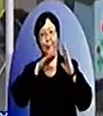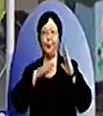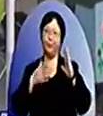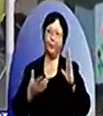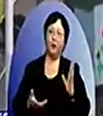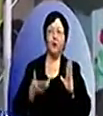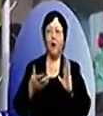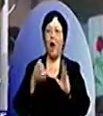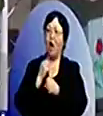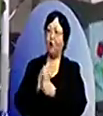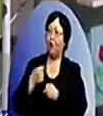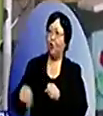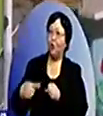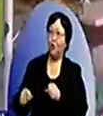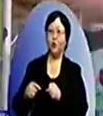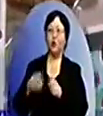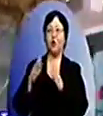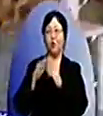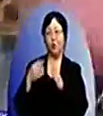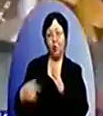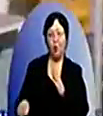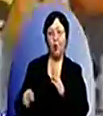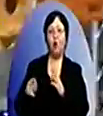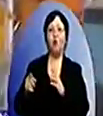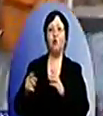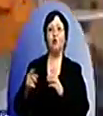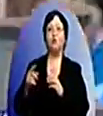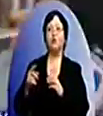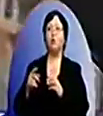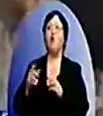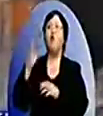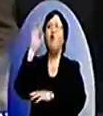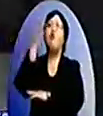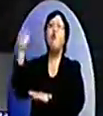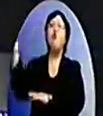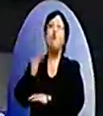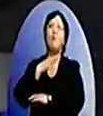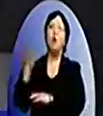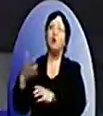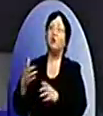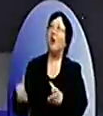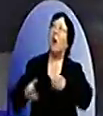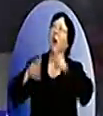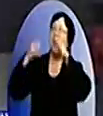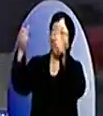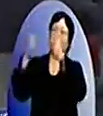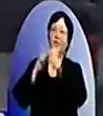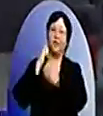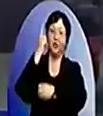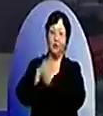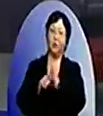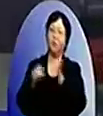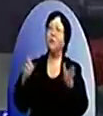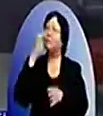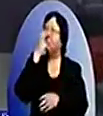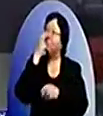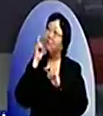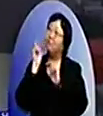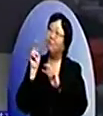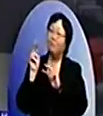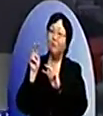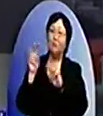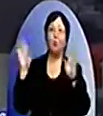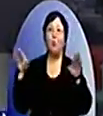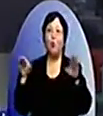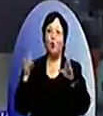орчмын ногоон байгууламж ойн санд аваачиж одоо үүрээ байрлуулад тэгээд одоо жилийн турш ажиглах ийм одоо ачаал